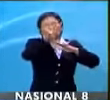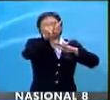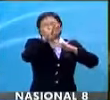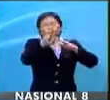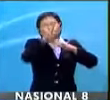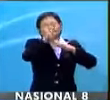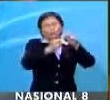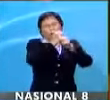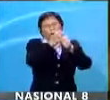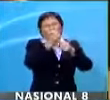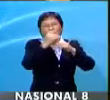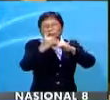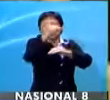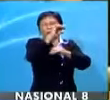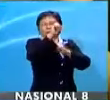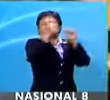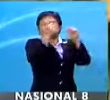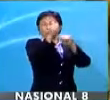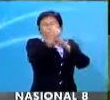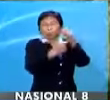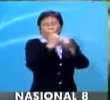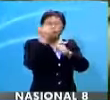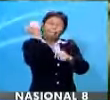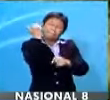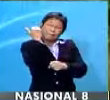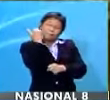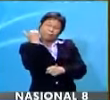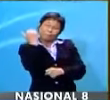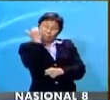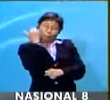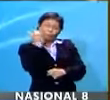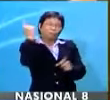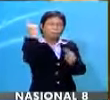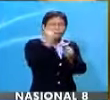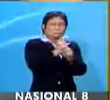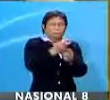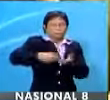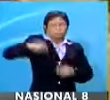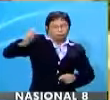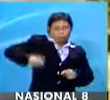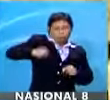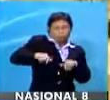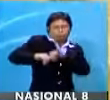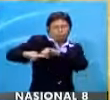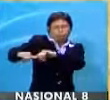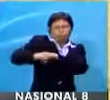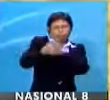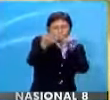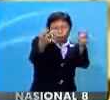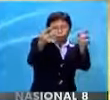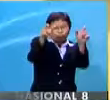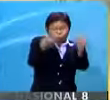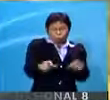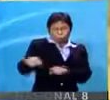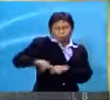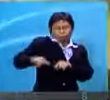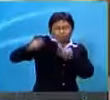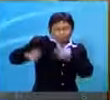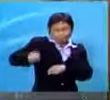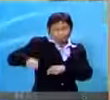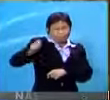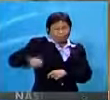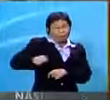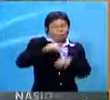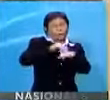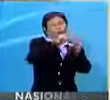daripada 10 tahun majistret Nurul Faiz Mohamad Nayan menetapkan perbicaraan serentak untuk kedua-dua tertuduh pada 22 Jun